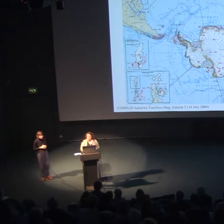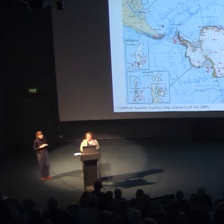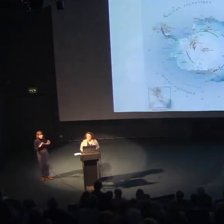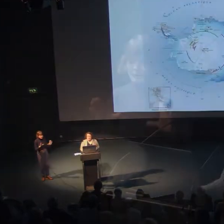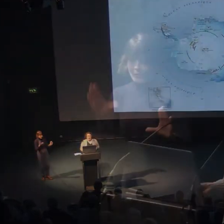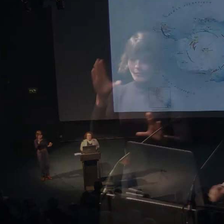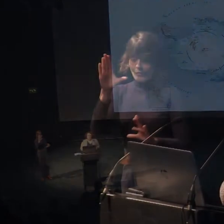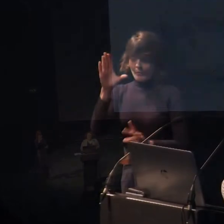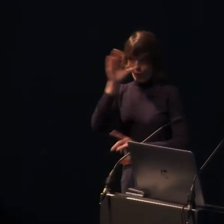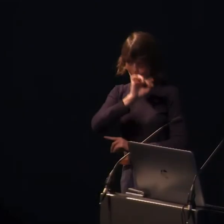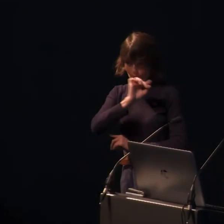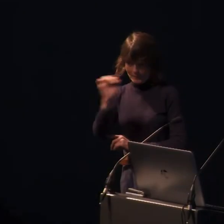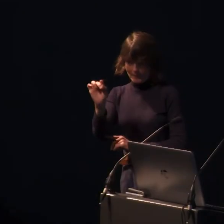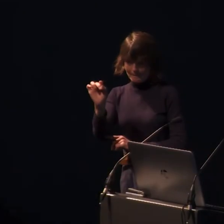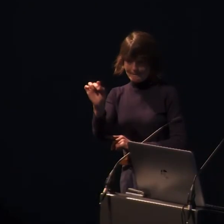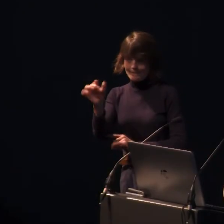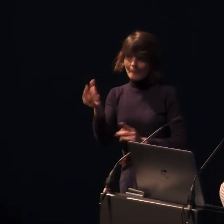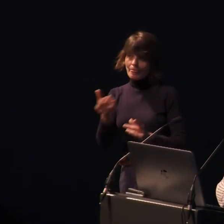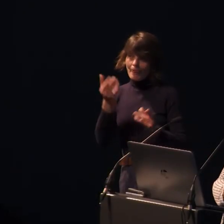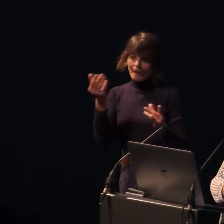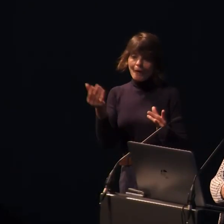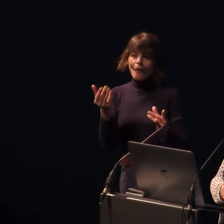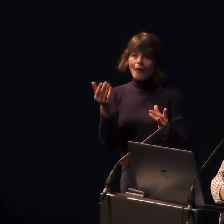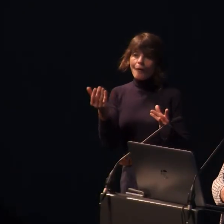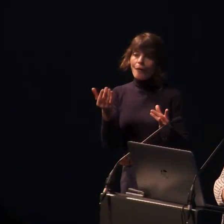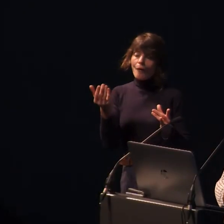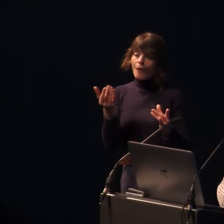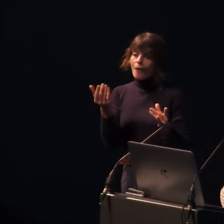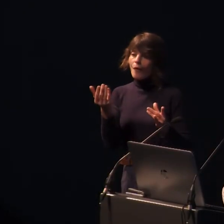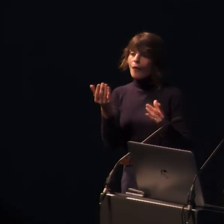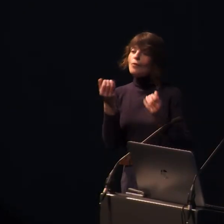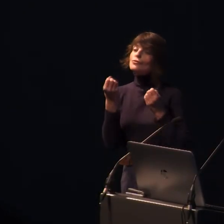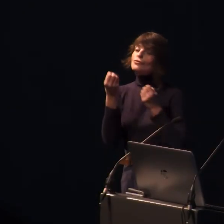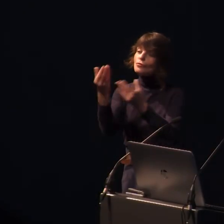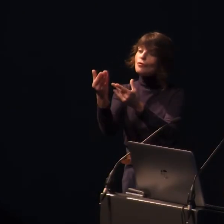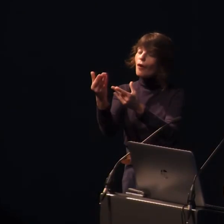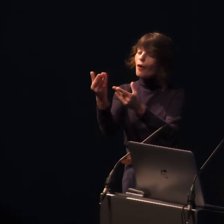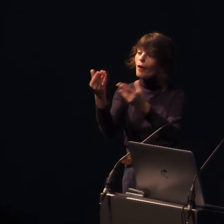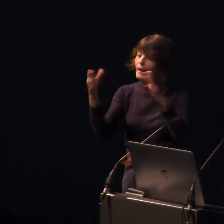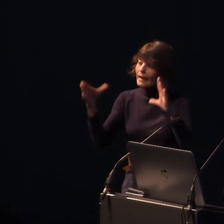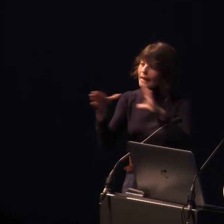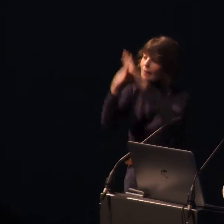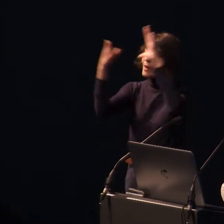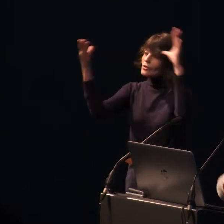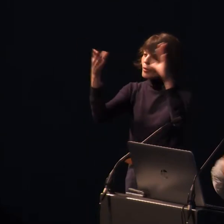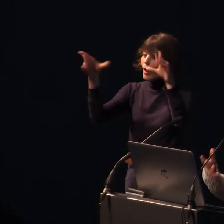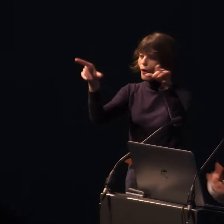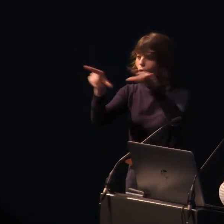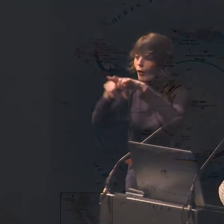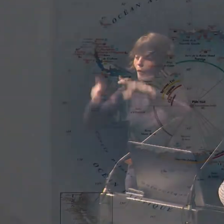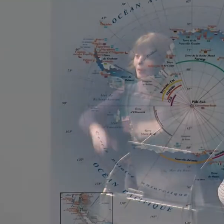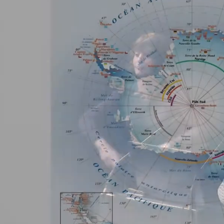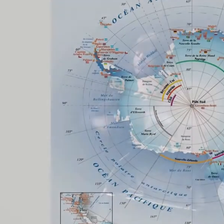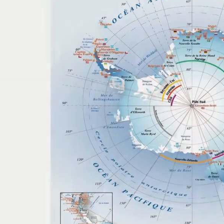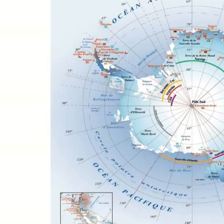néanmoins l'image que l'on voit souvent celle d'un camembert donc de l'antarctique